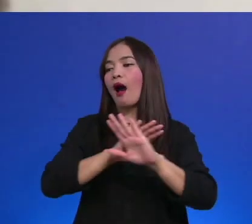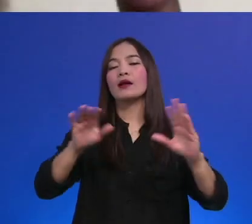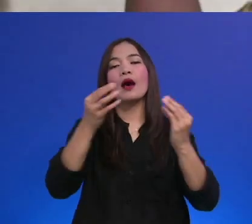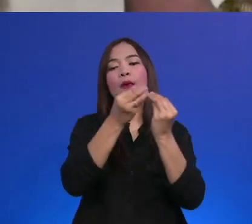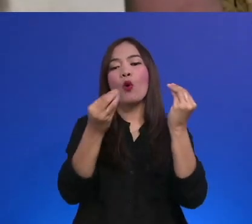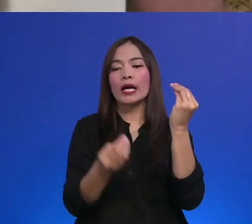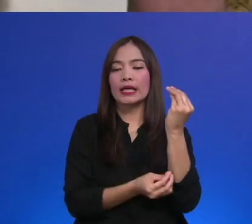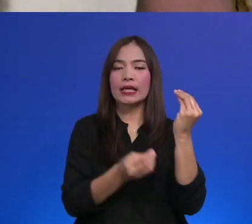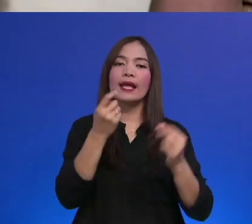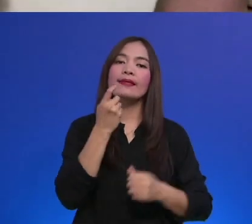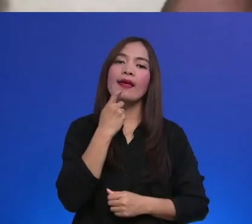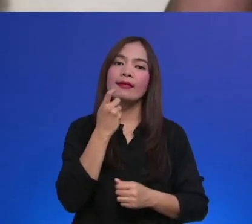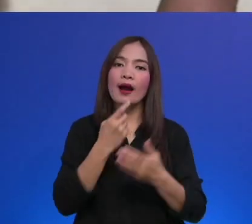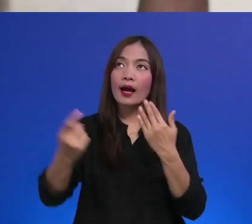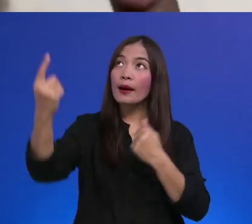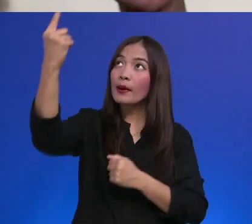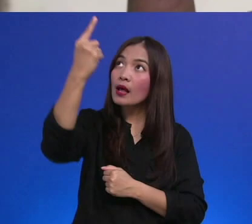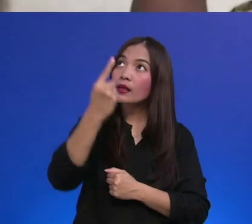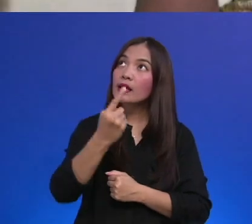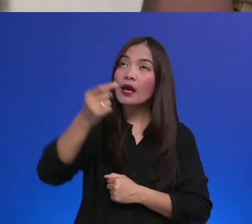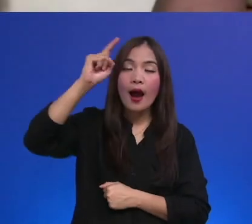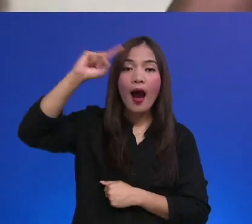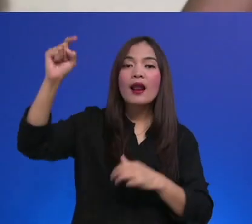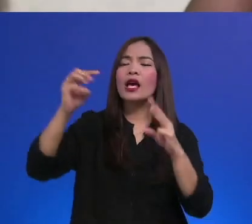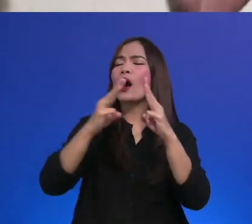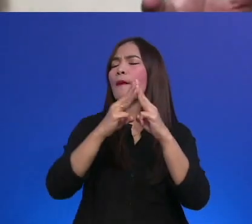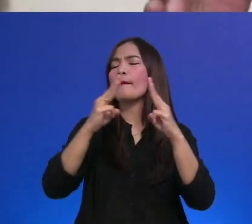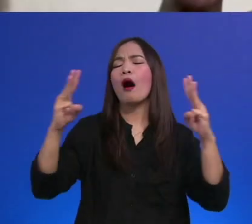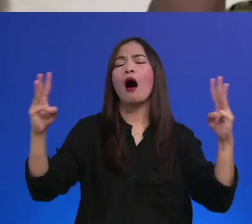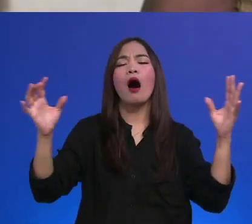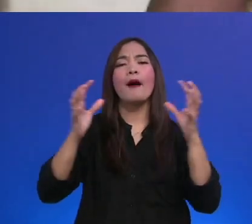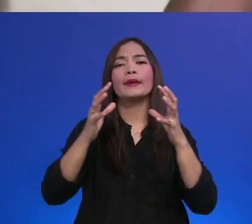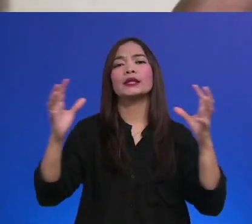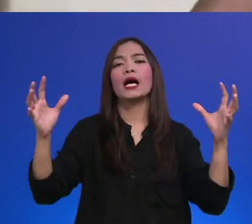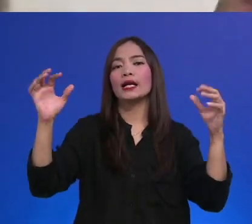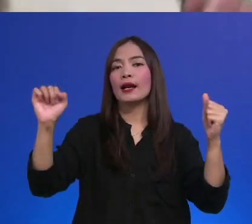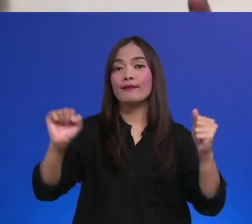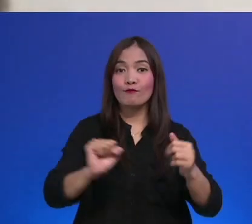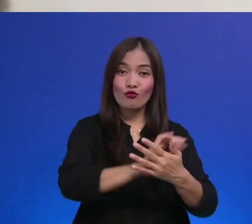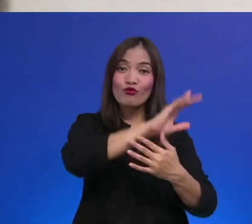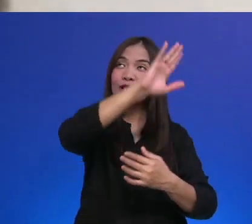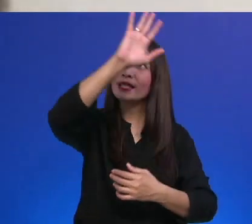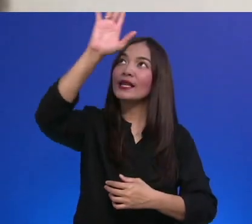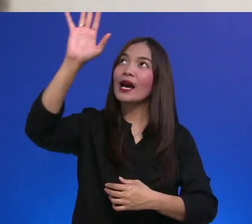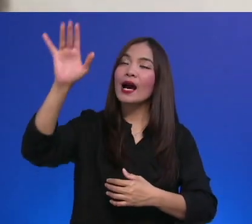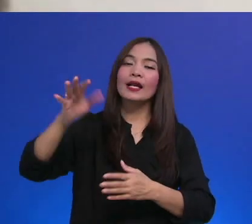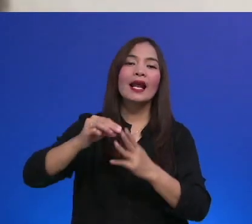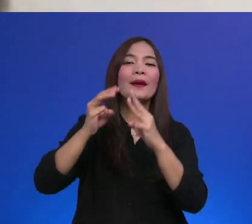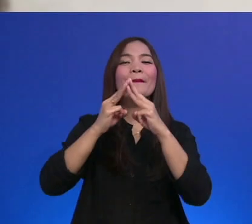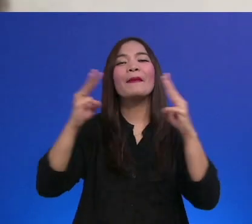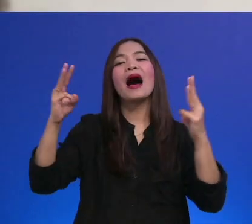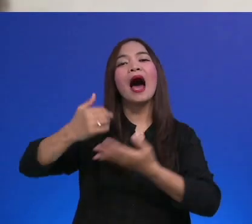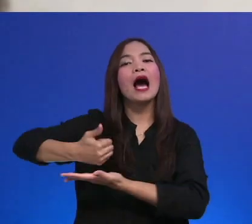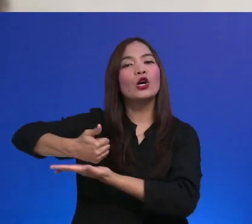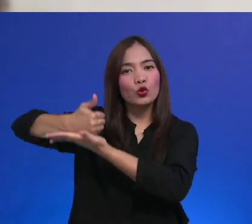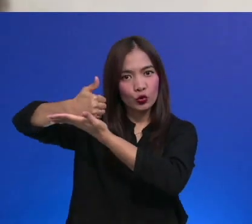keberadaannya Yang Maha Besar Maha Mulia Ma Agung itu saudara